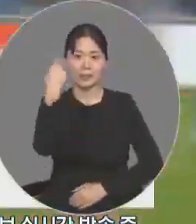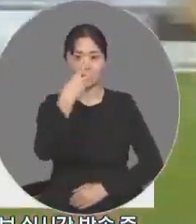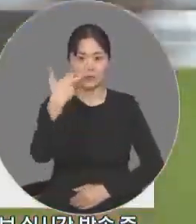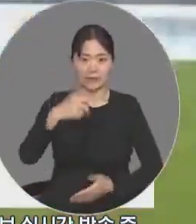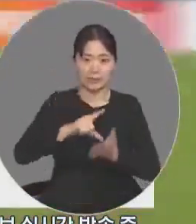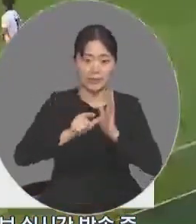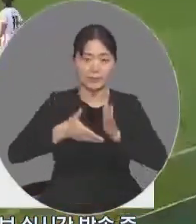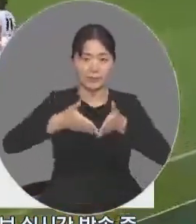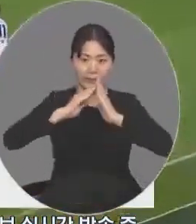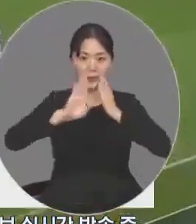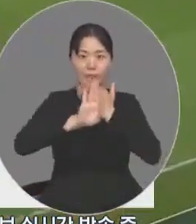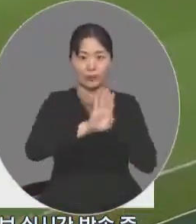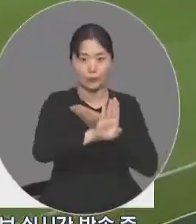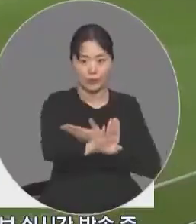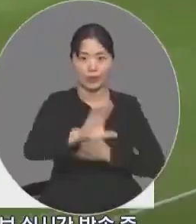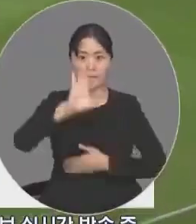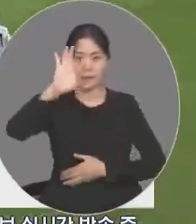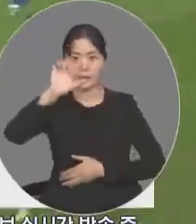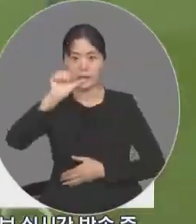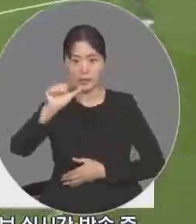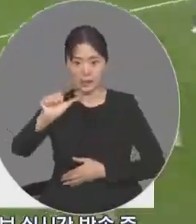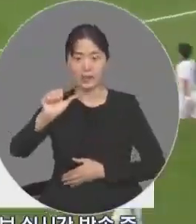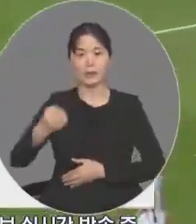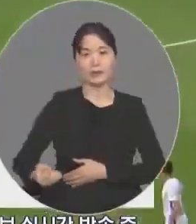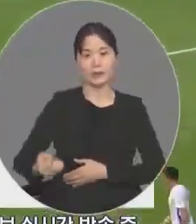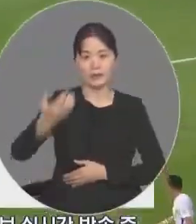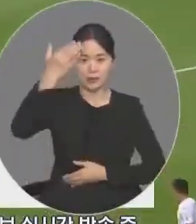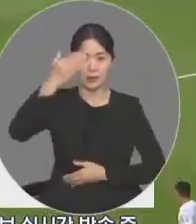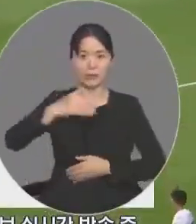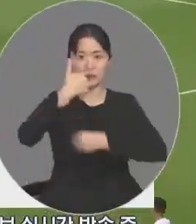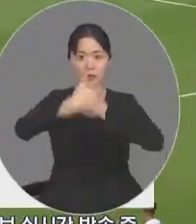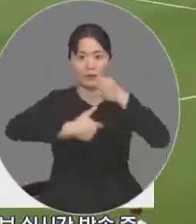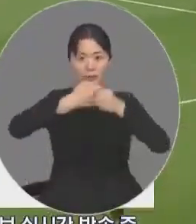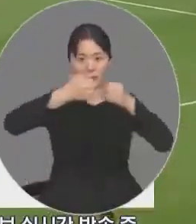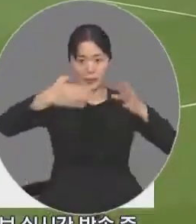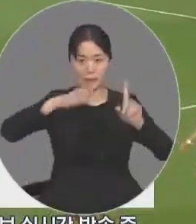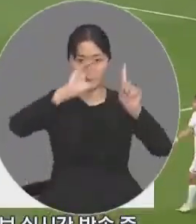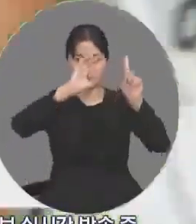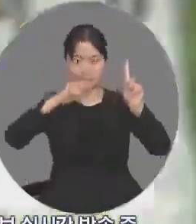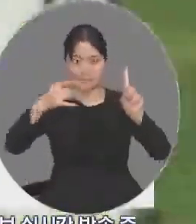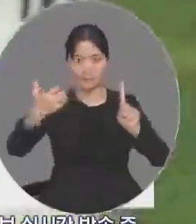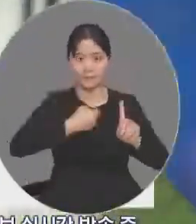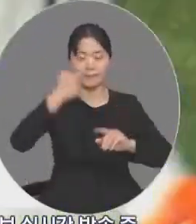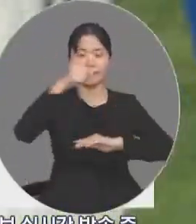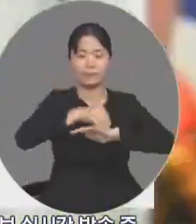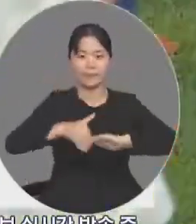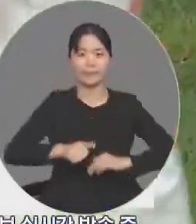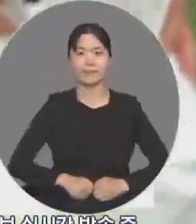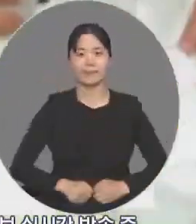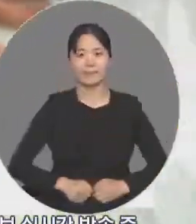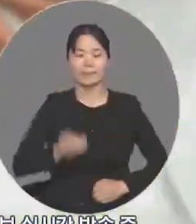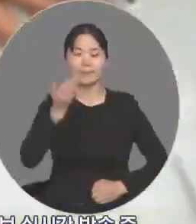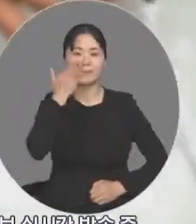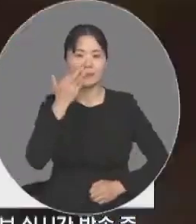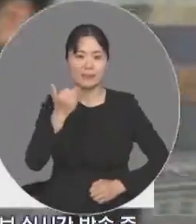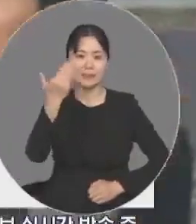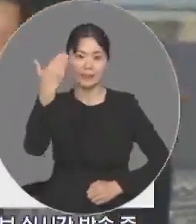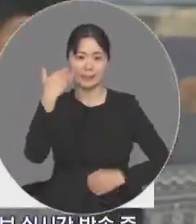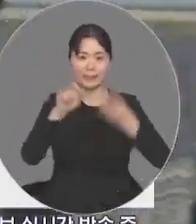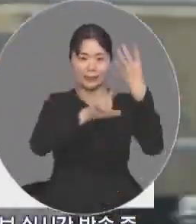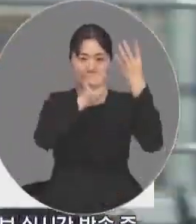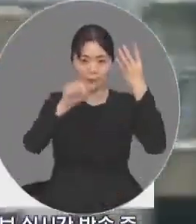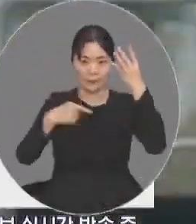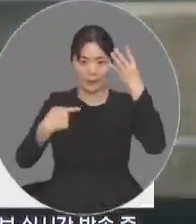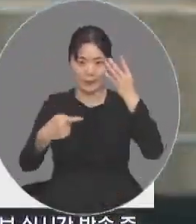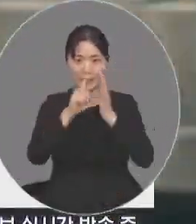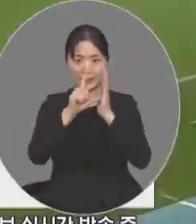후 처음으로 FA컵 우승을 차지한 울산은 6년 만에 정상 탈환을 노리고 있습니다. 울산은 지난 4월